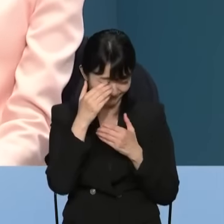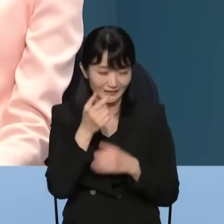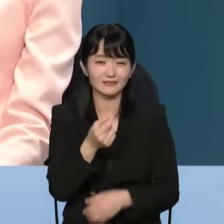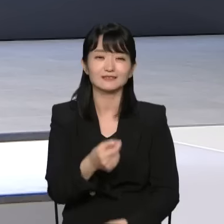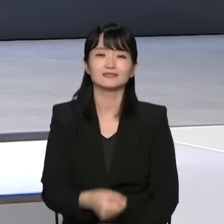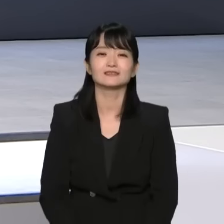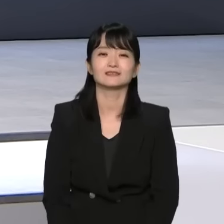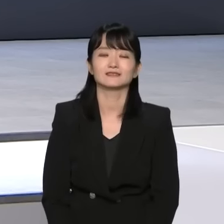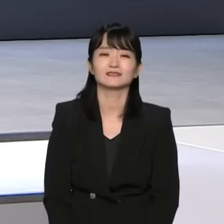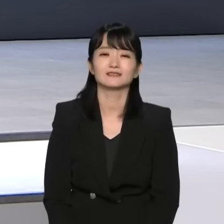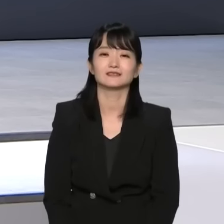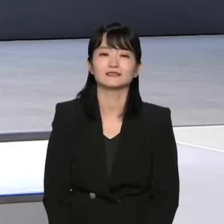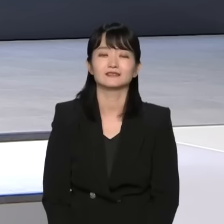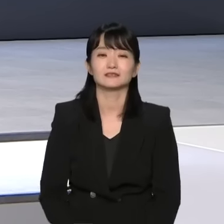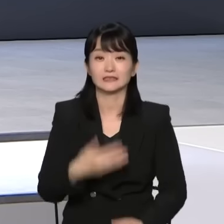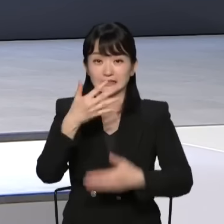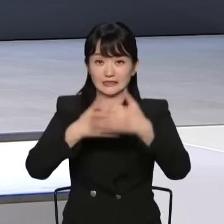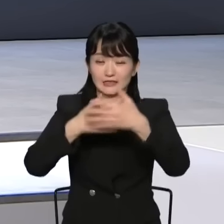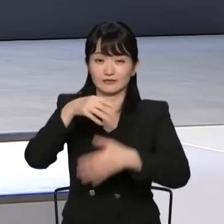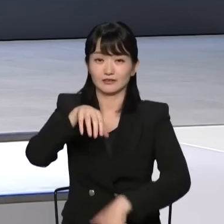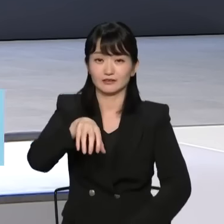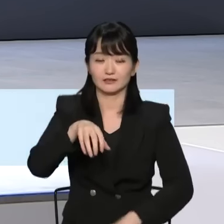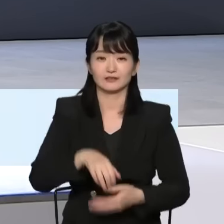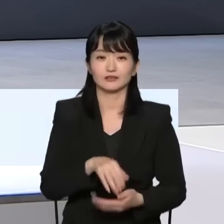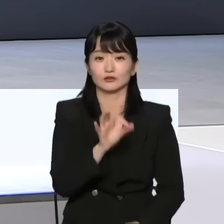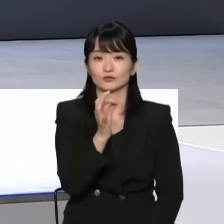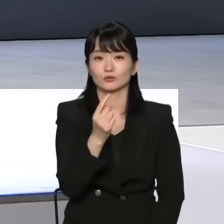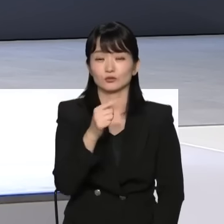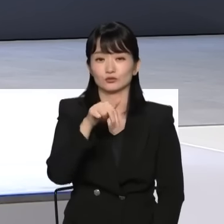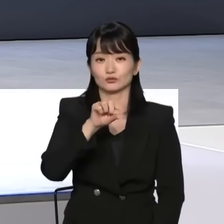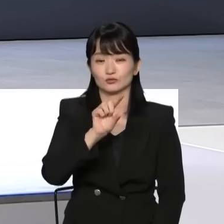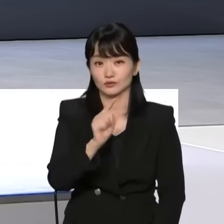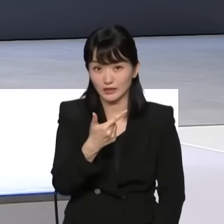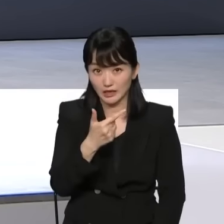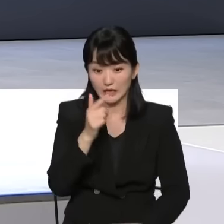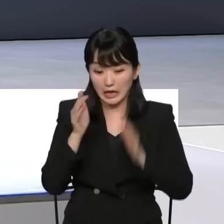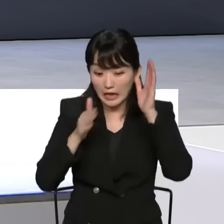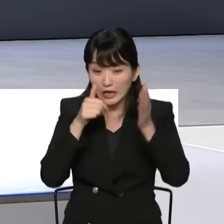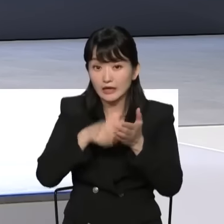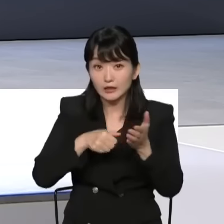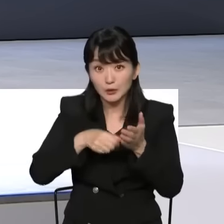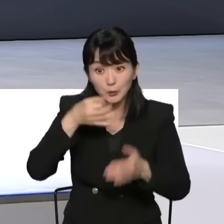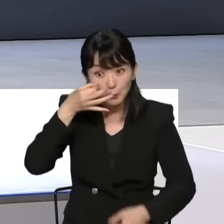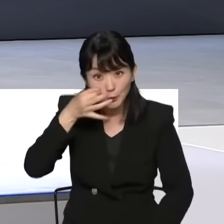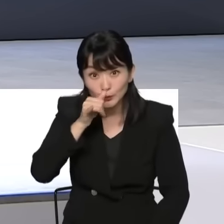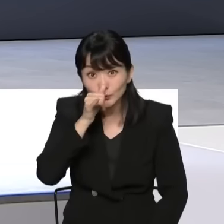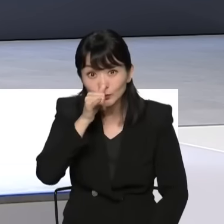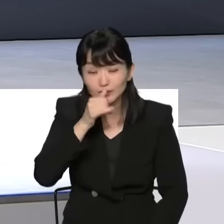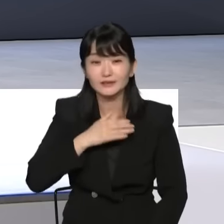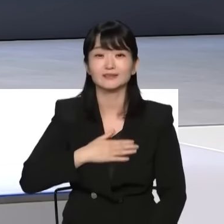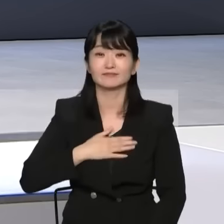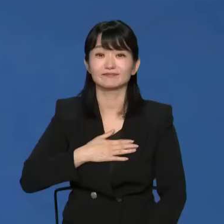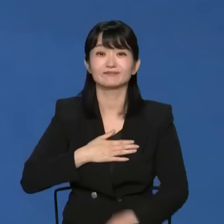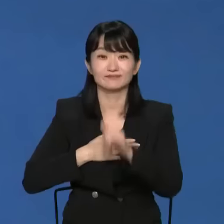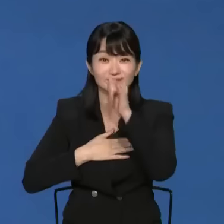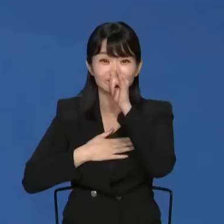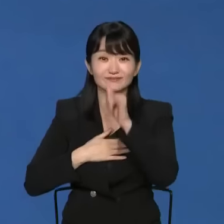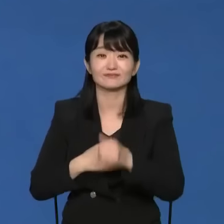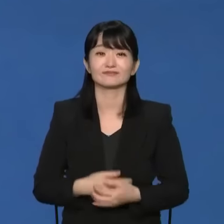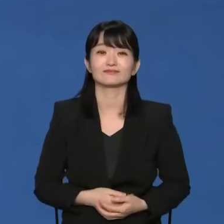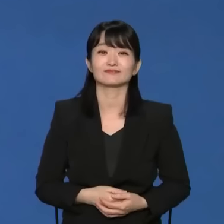합니다. 영화관에서 네. 옥주현 씨의 뮤지컬 작품을 또 만나볼 수 있다고 알고 있거든요.